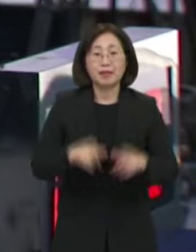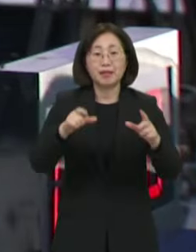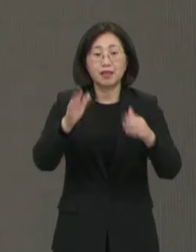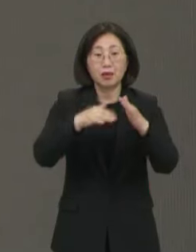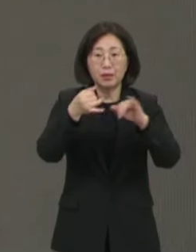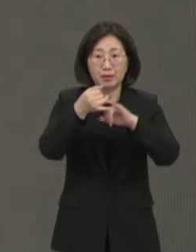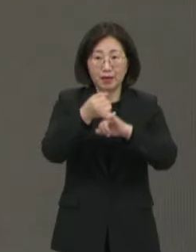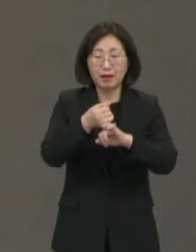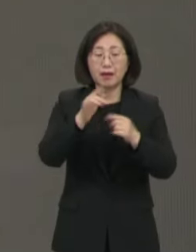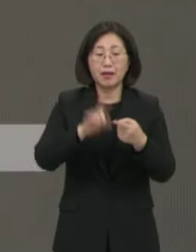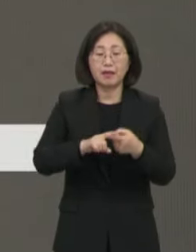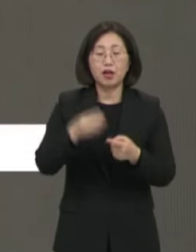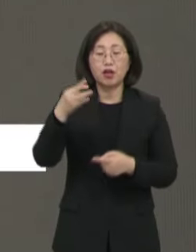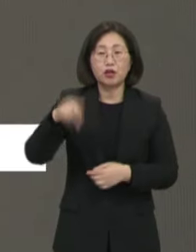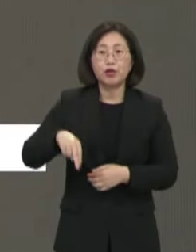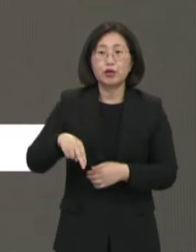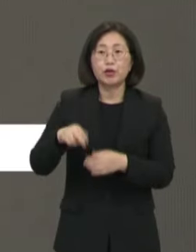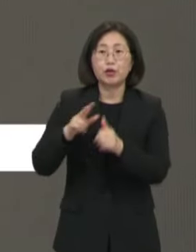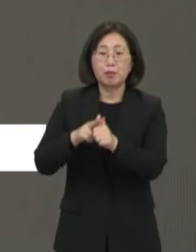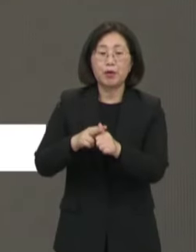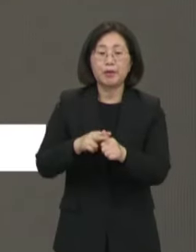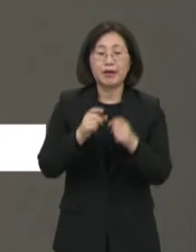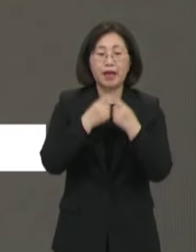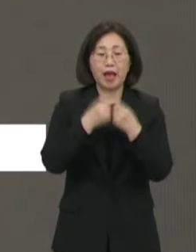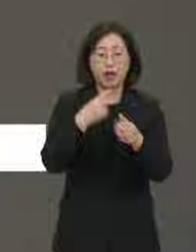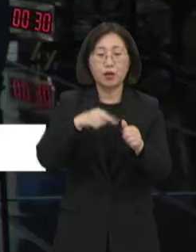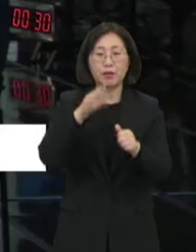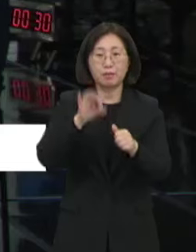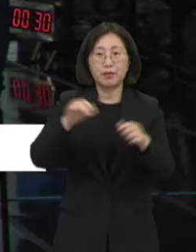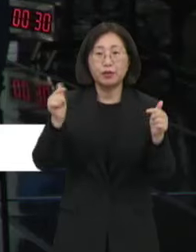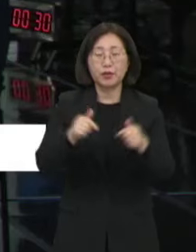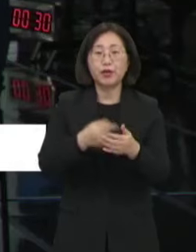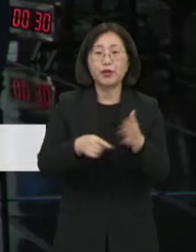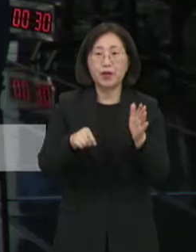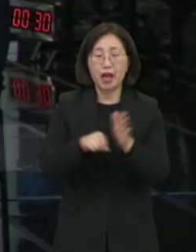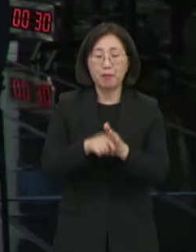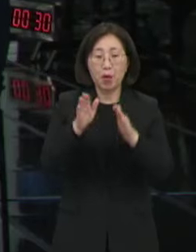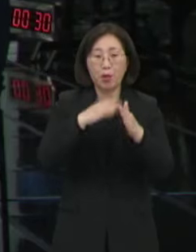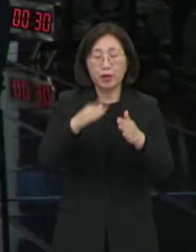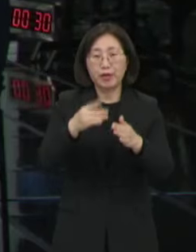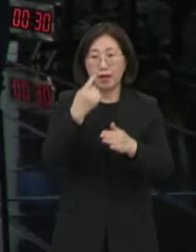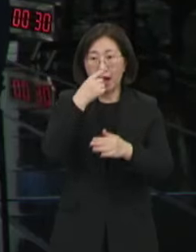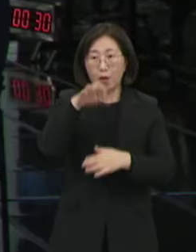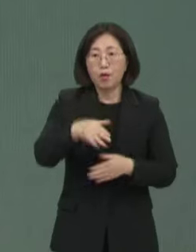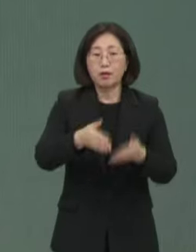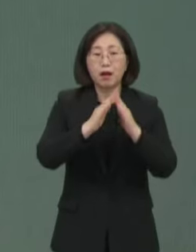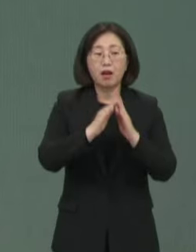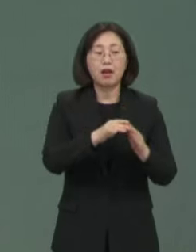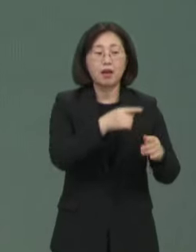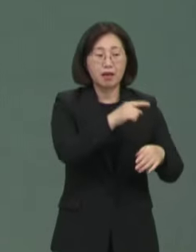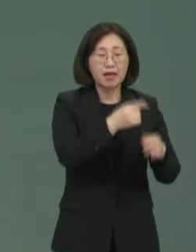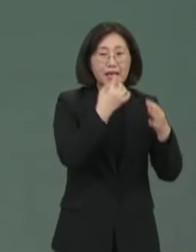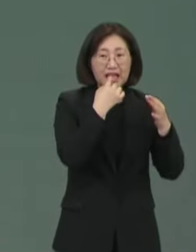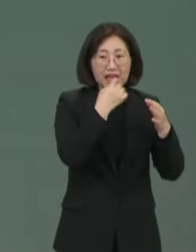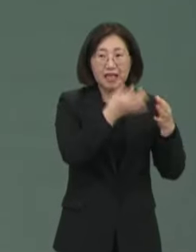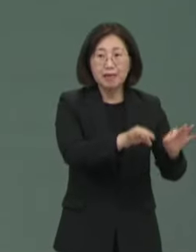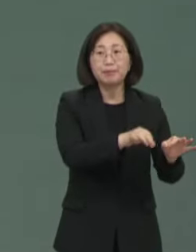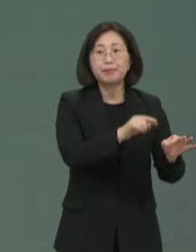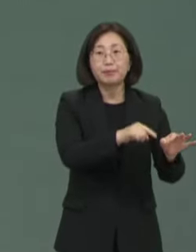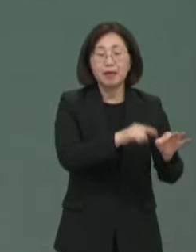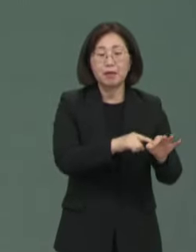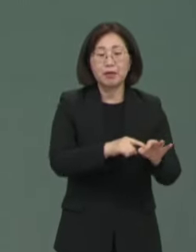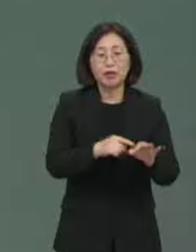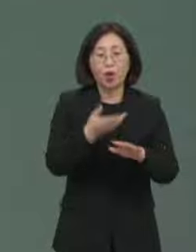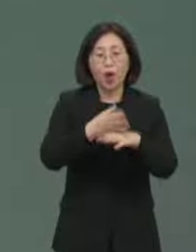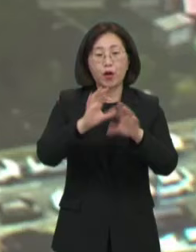공약과 관련해선 류재화 후보는 사교육비 부담을 줄이기 위한 세종 공립학원 설립을, 김종민 후보는 세종시의 외교수도 도약을